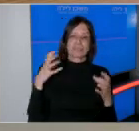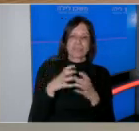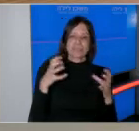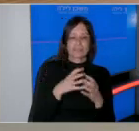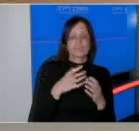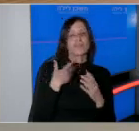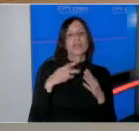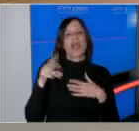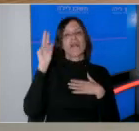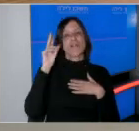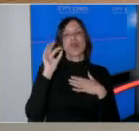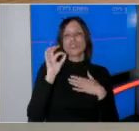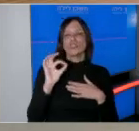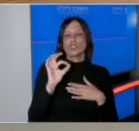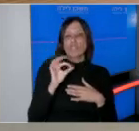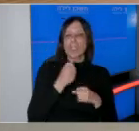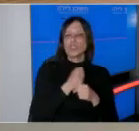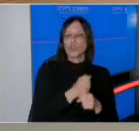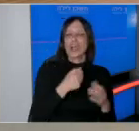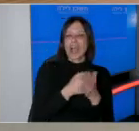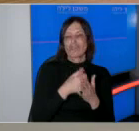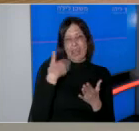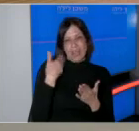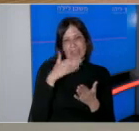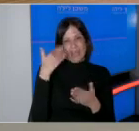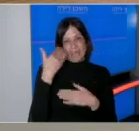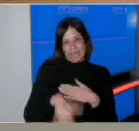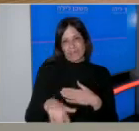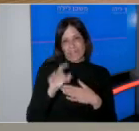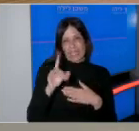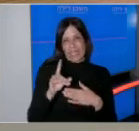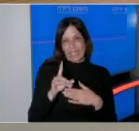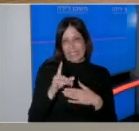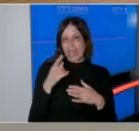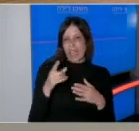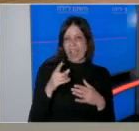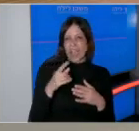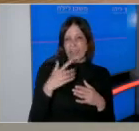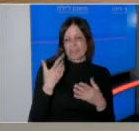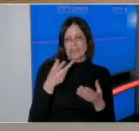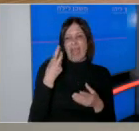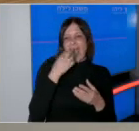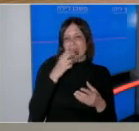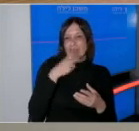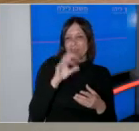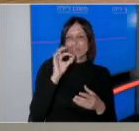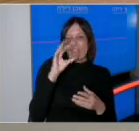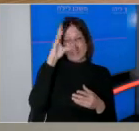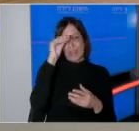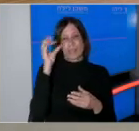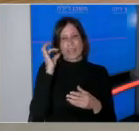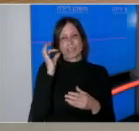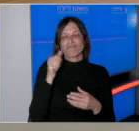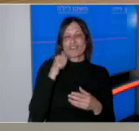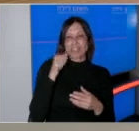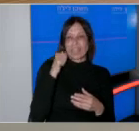עד שנשכיל לחסל את הגזענות הממסדית והעדפה הגזענית לגברים יהודים אשכנזים. קצת ייצוג נשי, קצת